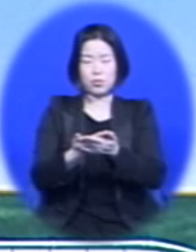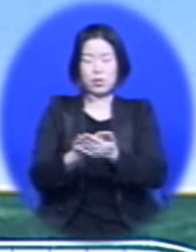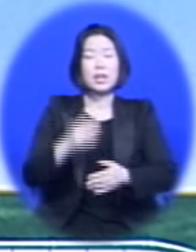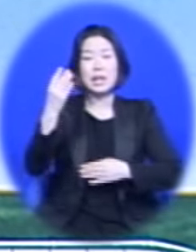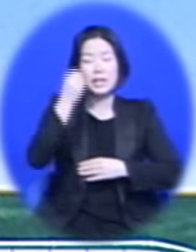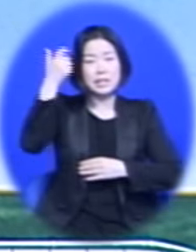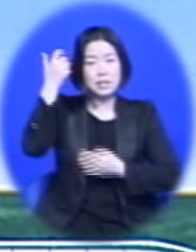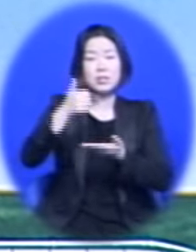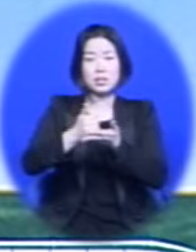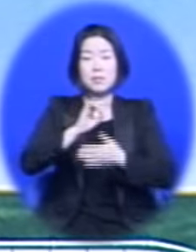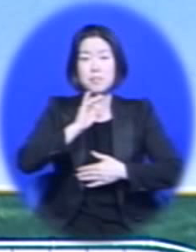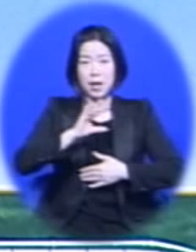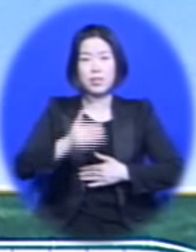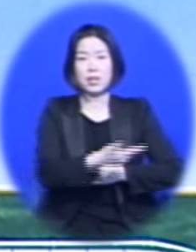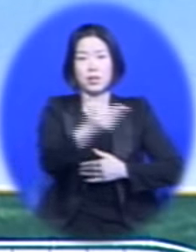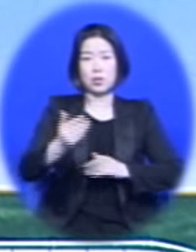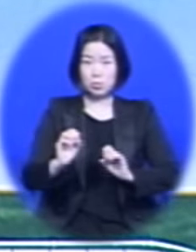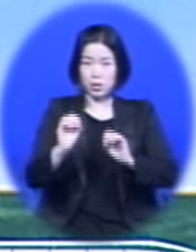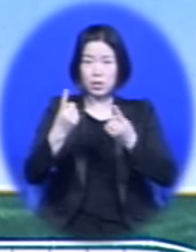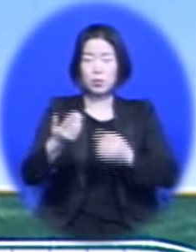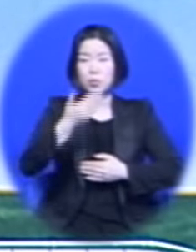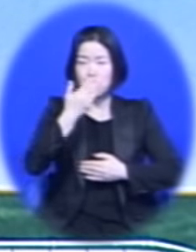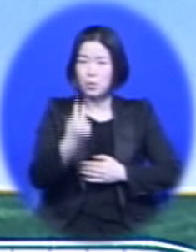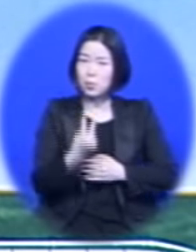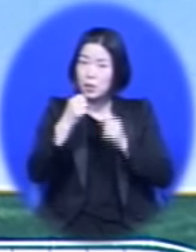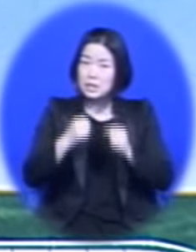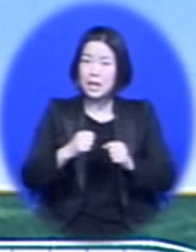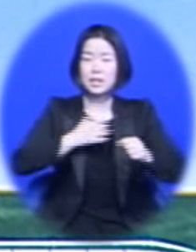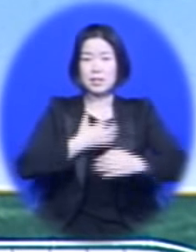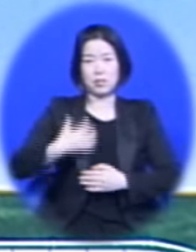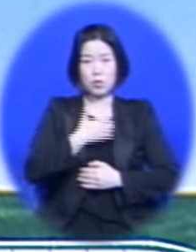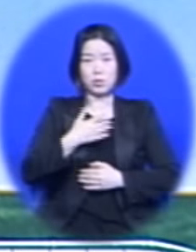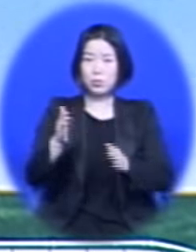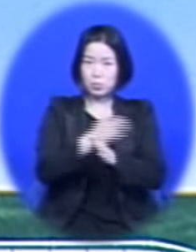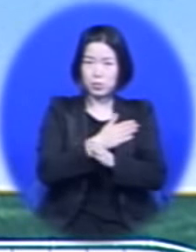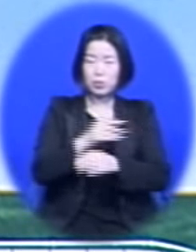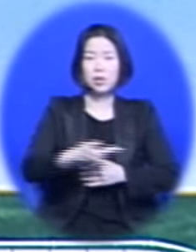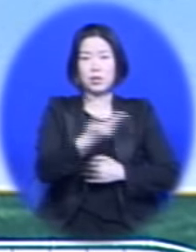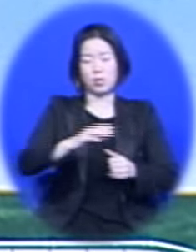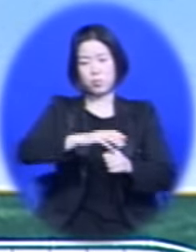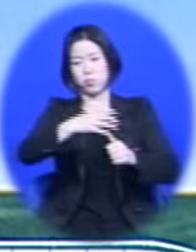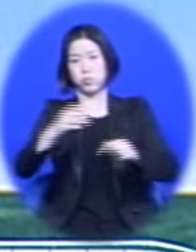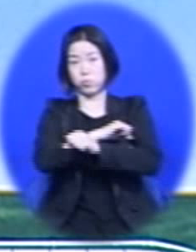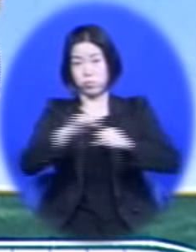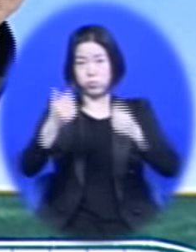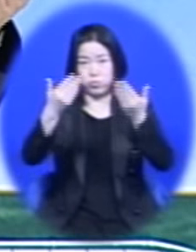성령님만이 여러분들로 하여금 먹고 사는 걱정에서 여러분을 해방시켜 주십니다.